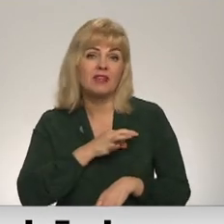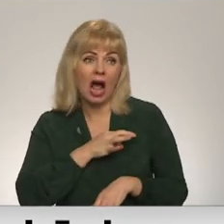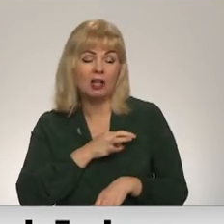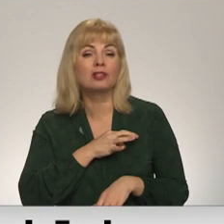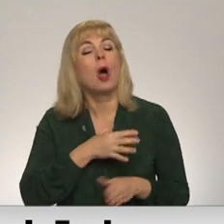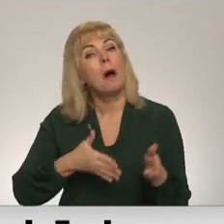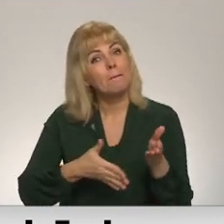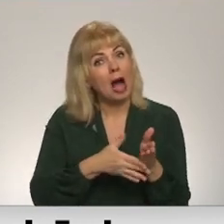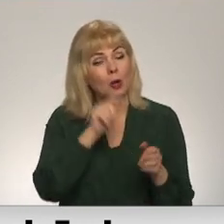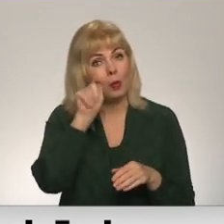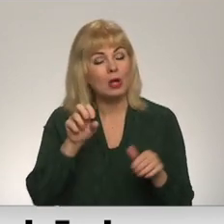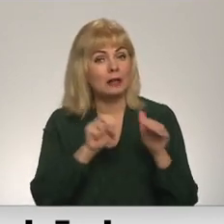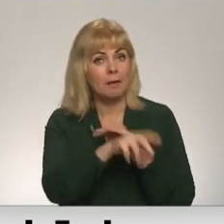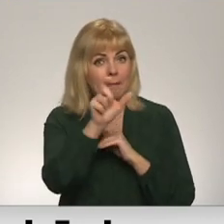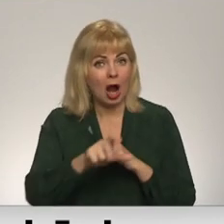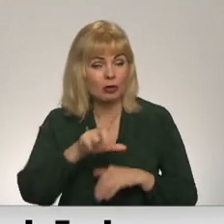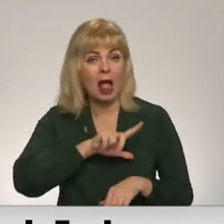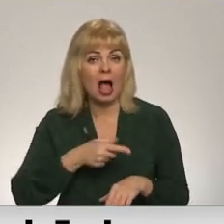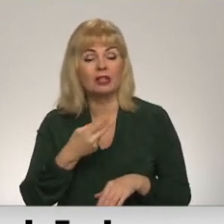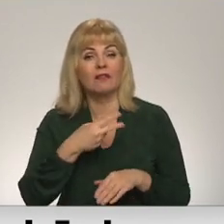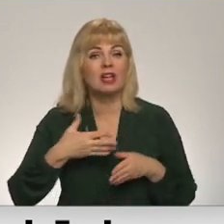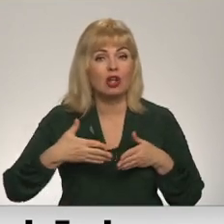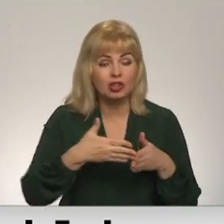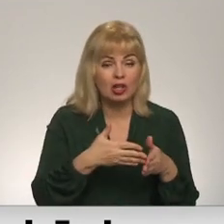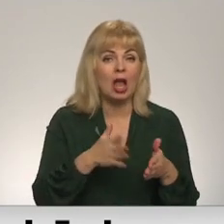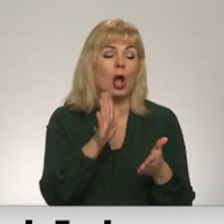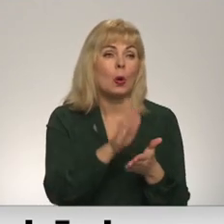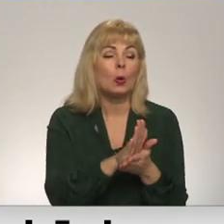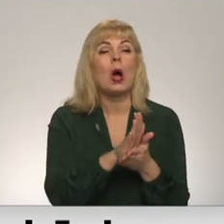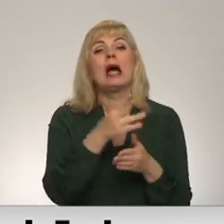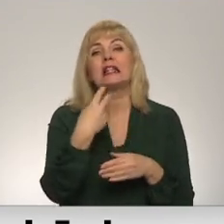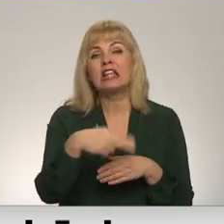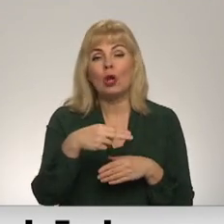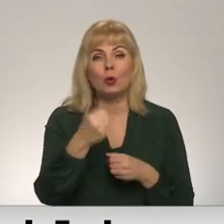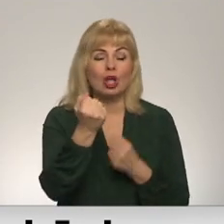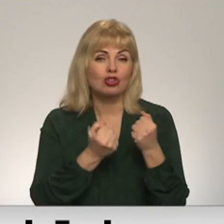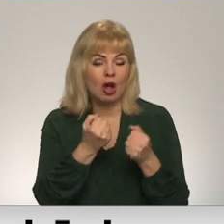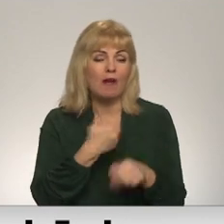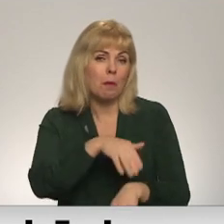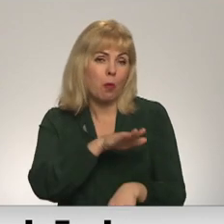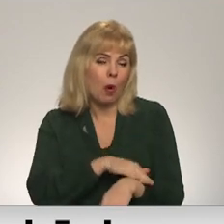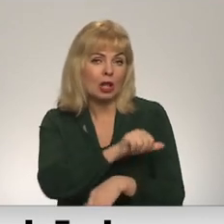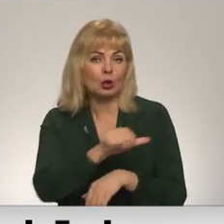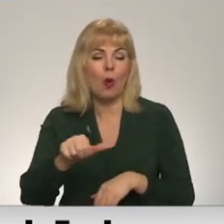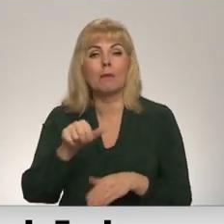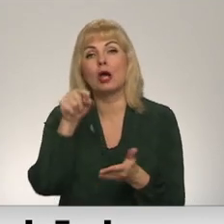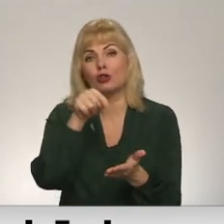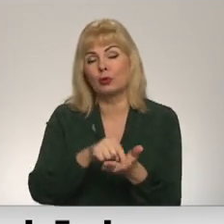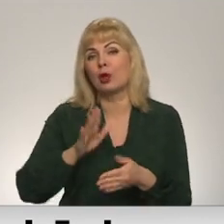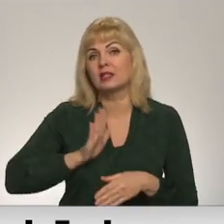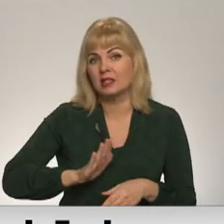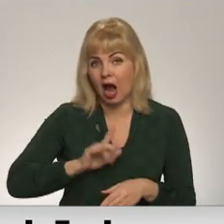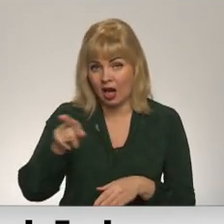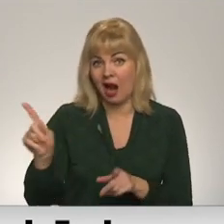palīdzēt Ukrainas bēgļiem. No Latvijas ceļā devušies ap 20 šoferiem, kuri Polijas robežkontroles punktos sagaidīs un atvedīs